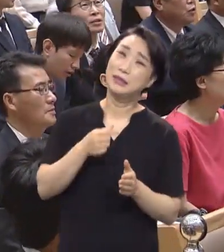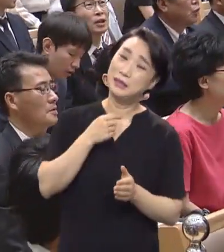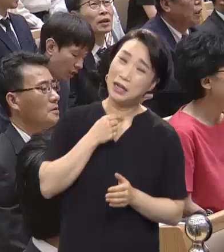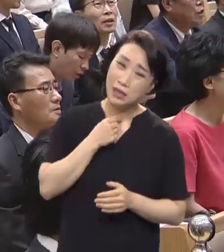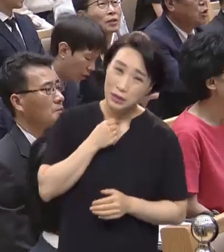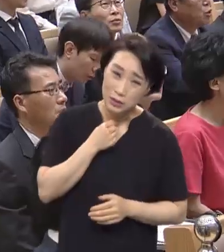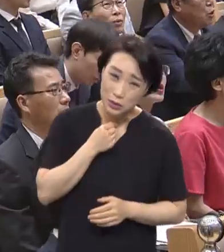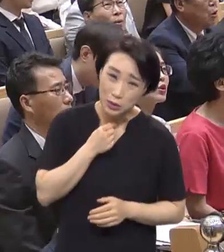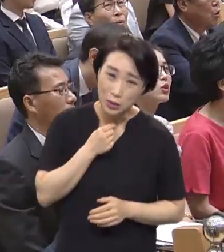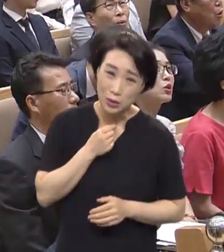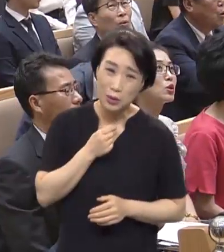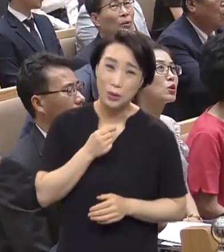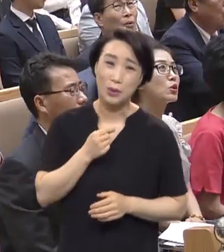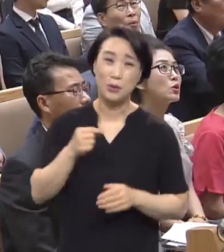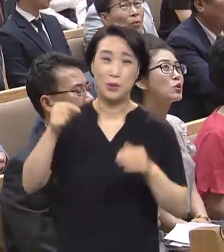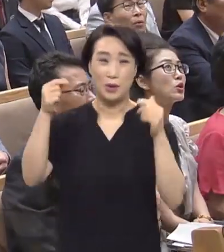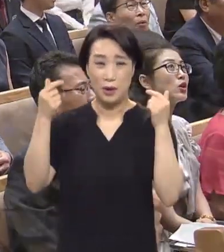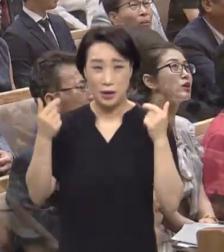일생